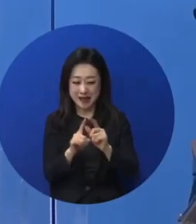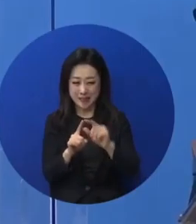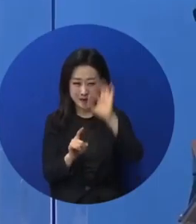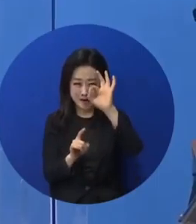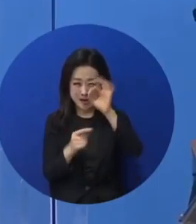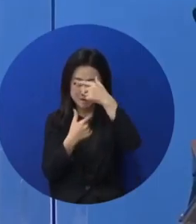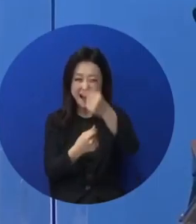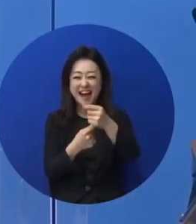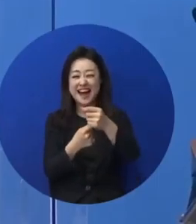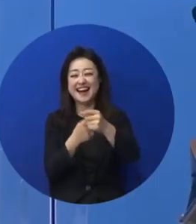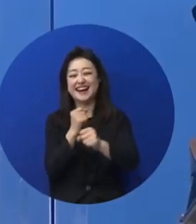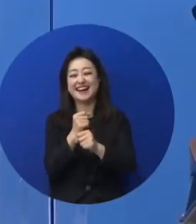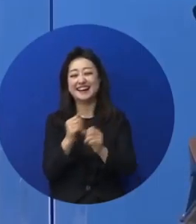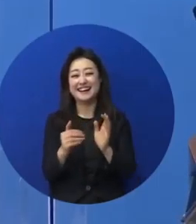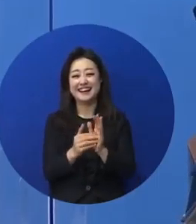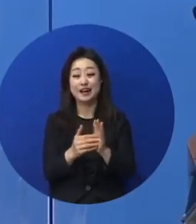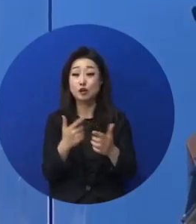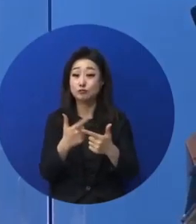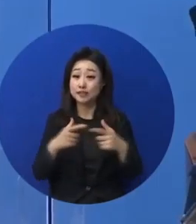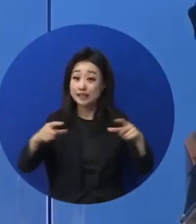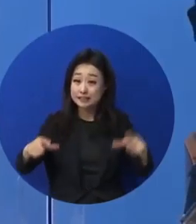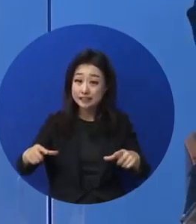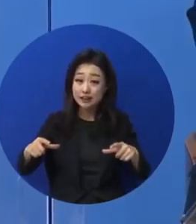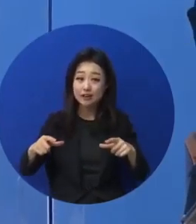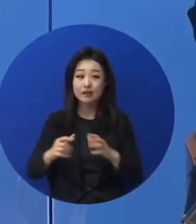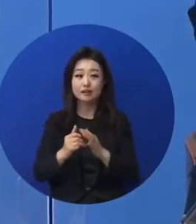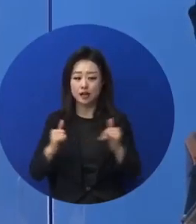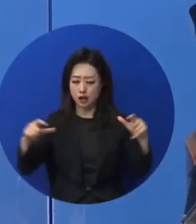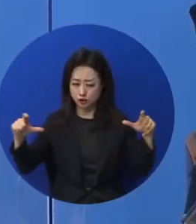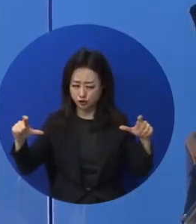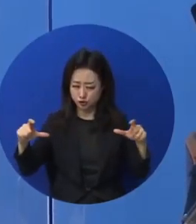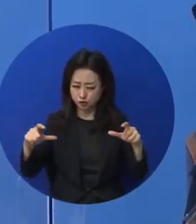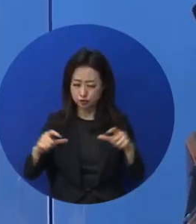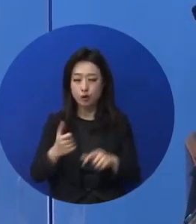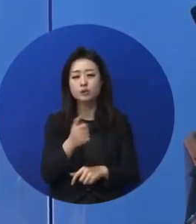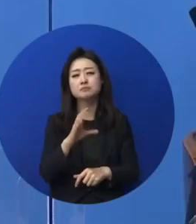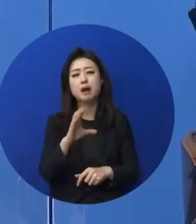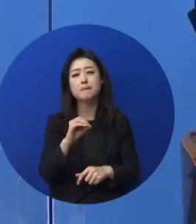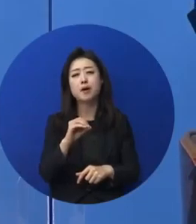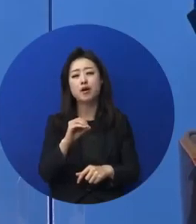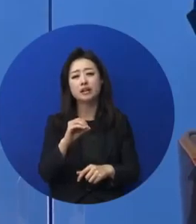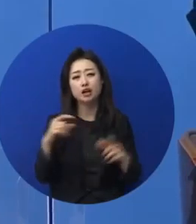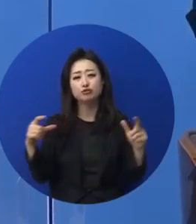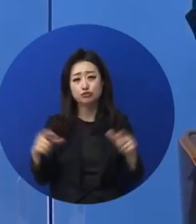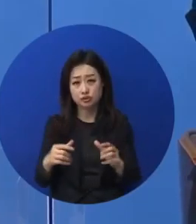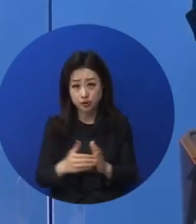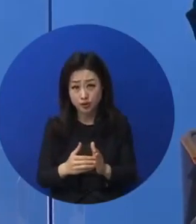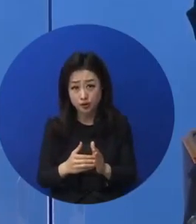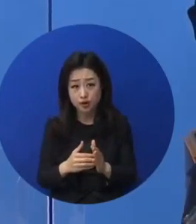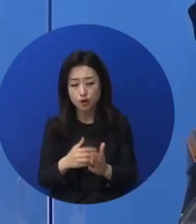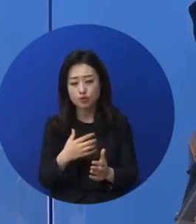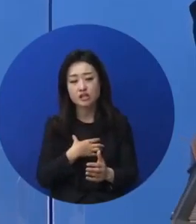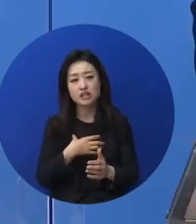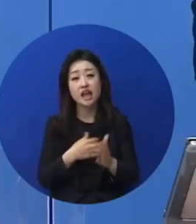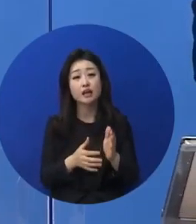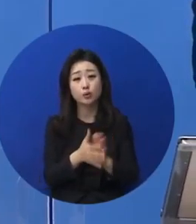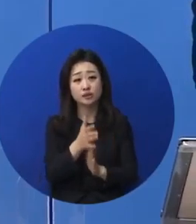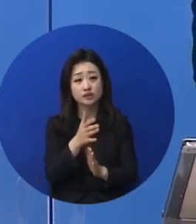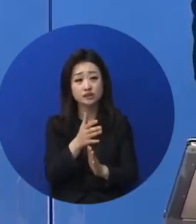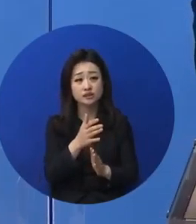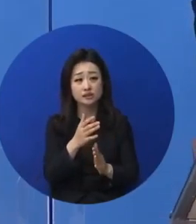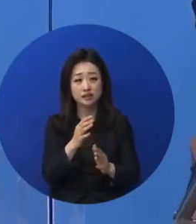부산은 25년 동안 인구가 50만 명이나 줄어들은 위기의 도시입니다. 오죽하면 스스로 노인과